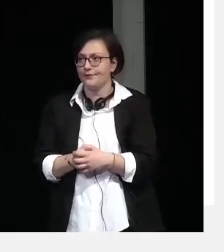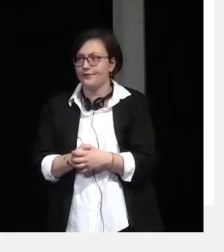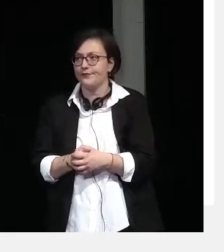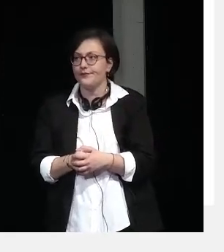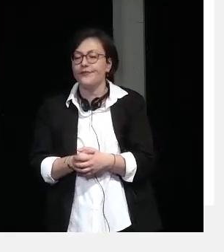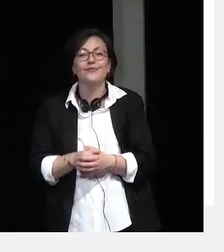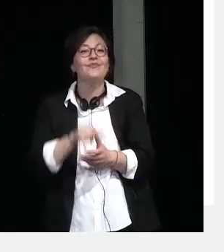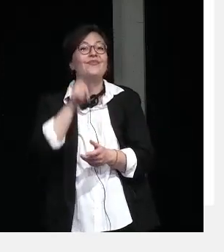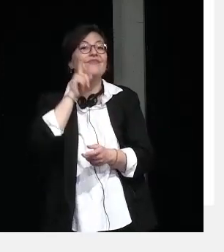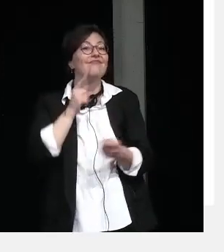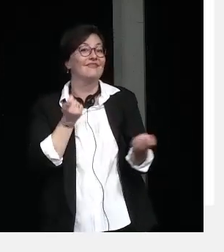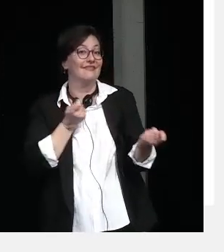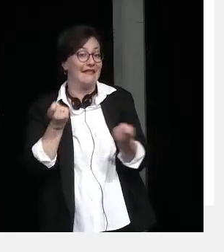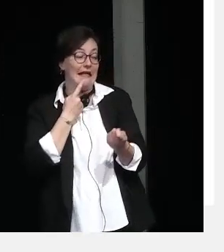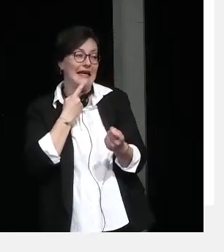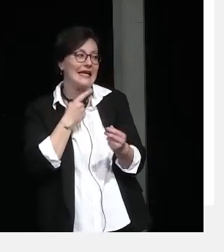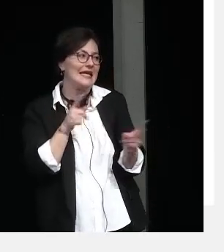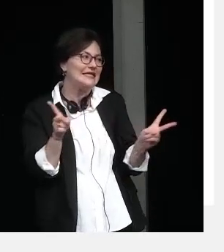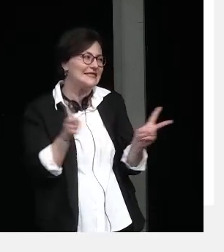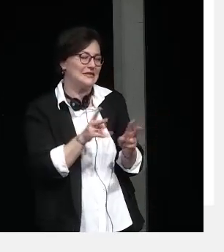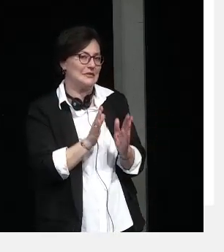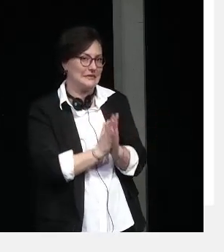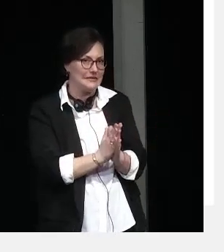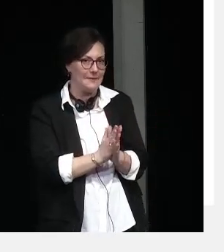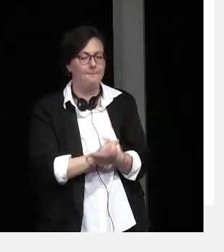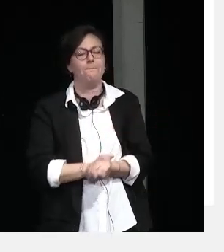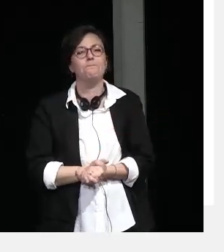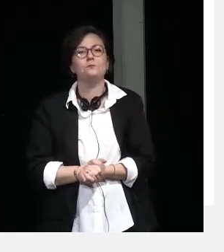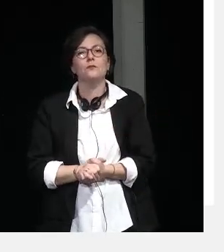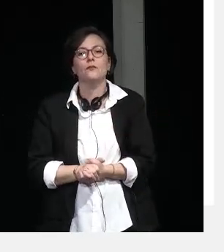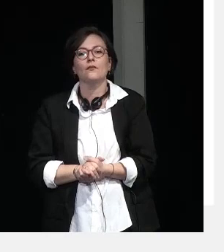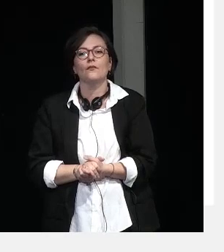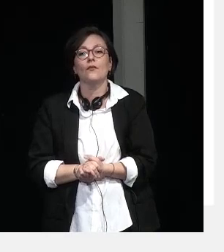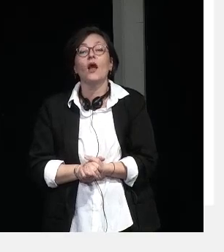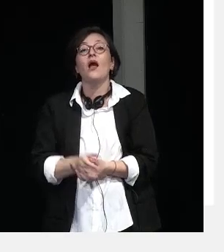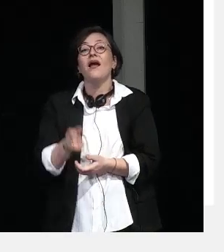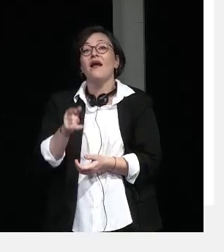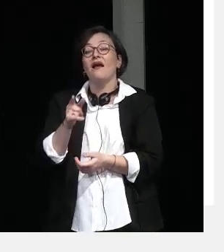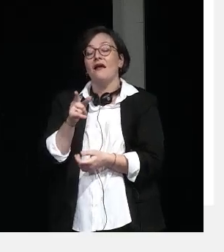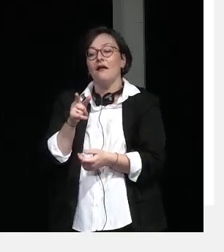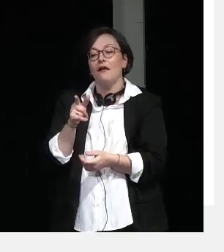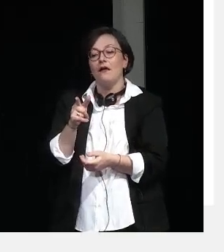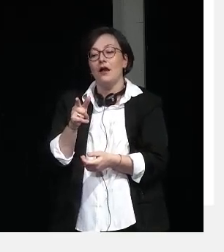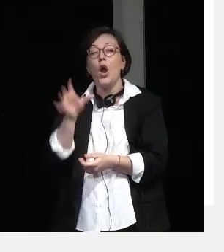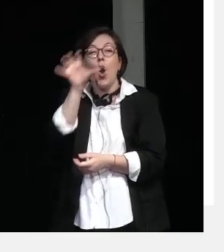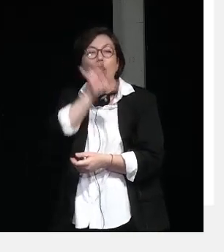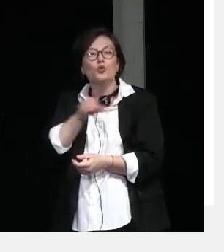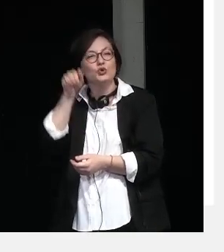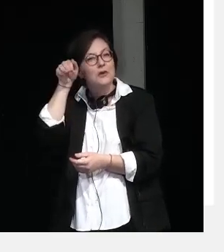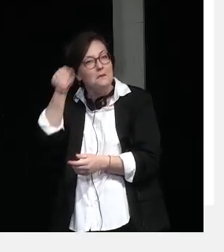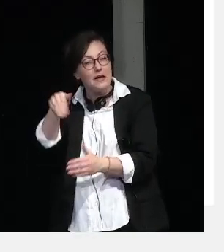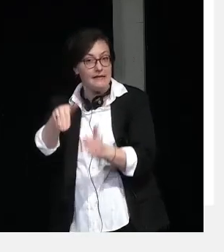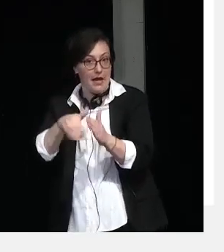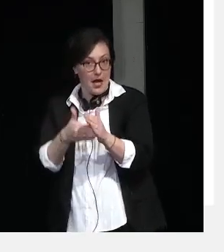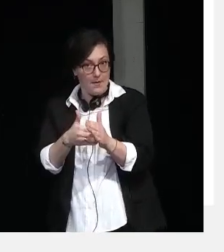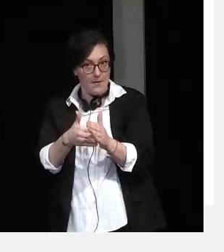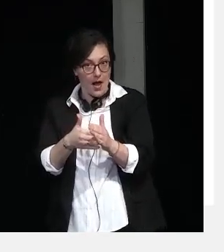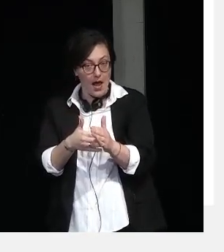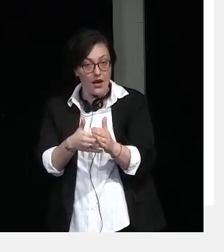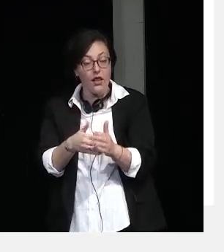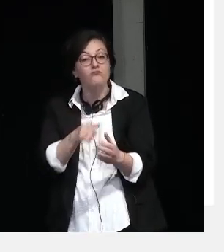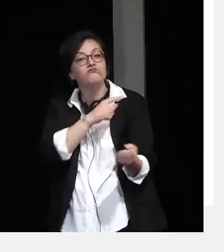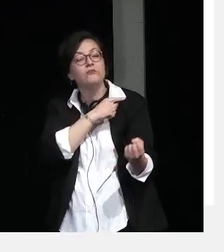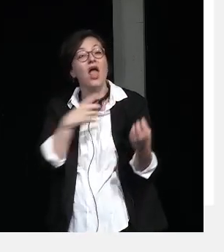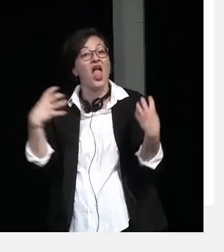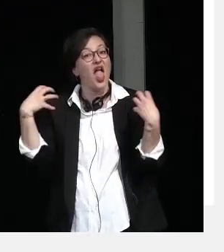παρακαλούμε, ναι, γιατί μας αυτό το που, ναι. Ναι. Είναι μεγάλη λοιπόν η ευθύνη αυτών οι οποίοι είναι στα μουσεία να ανοίξουν προς το κοινό, αντί